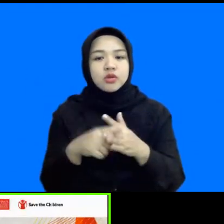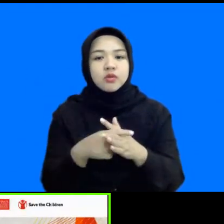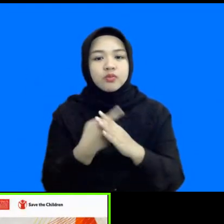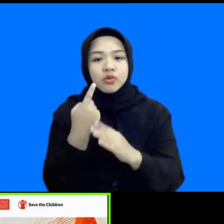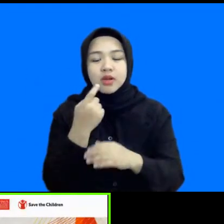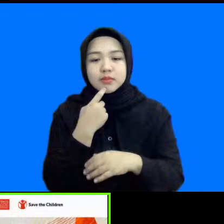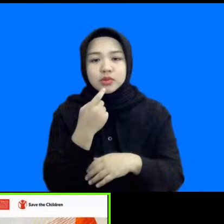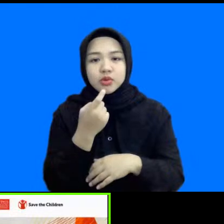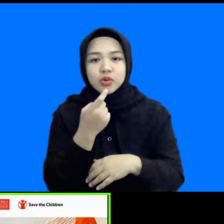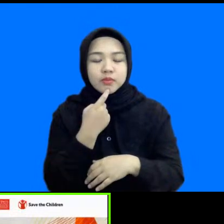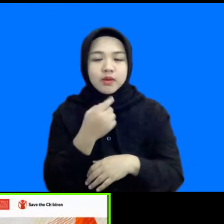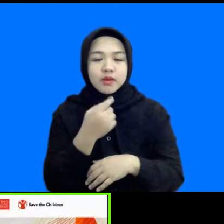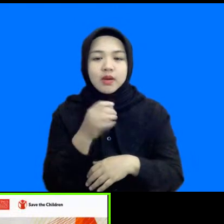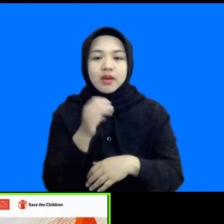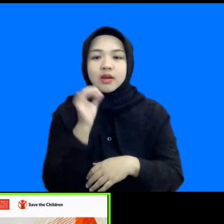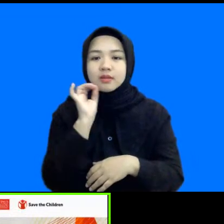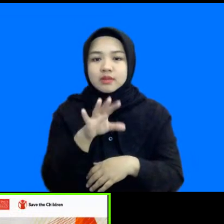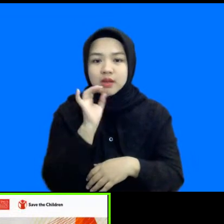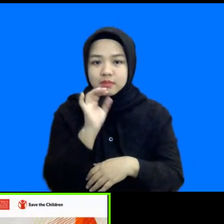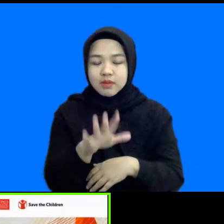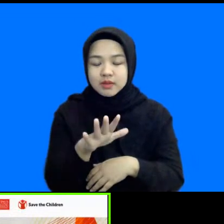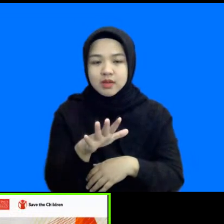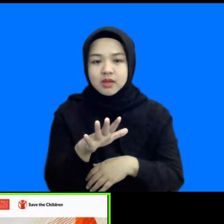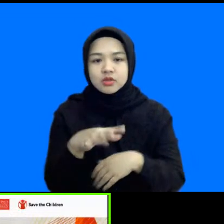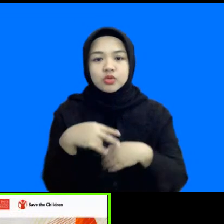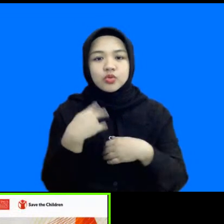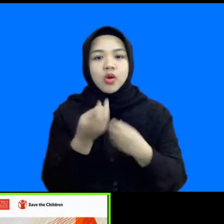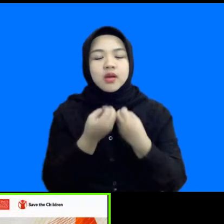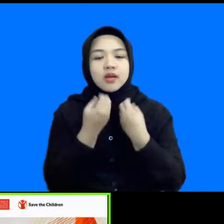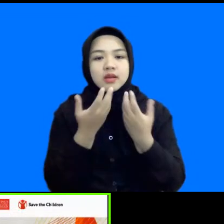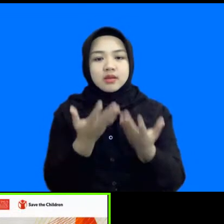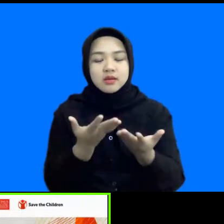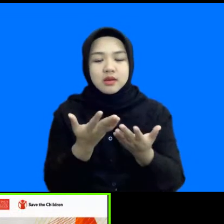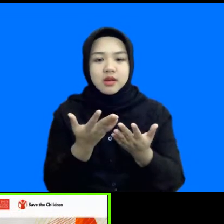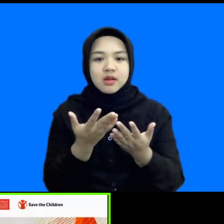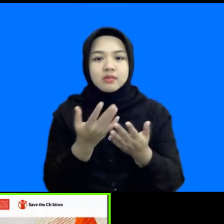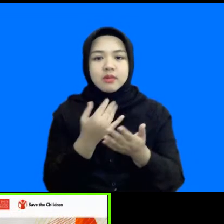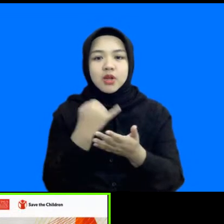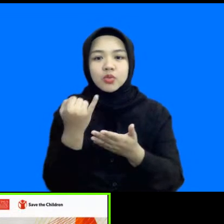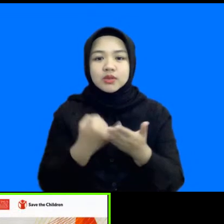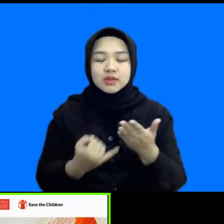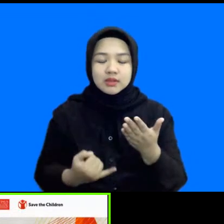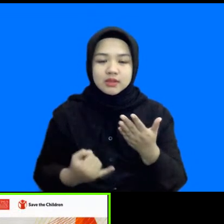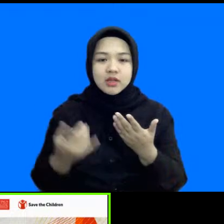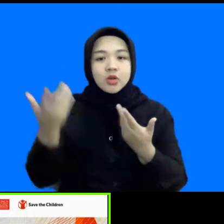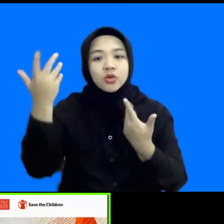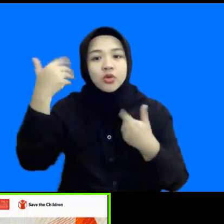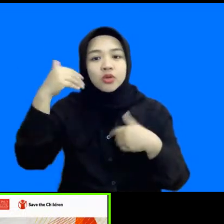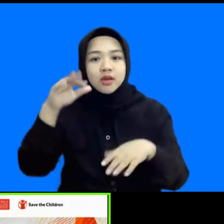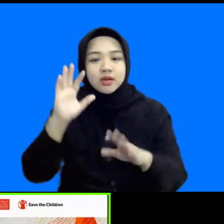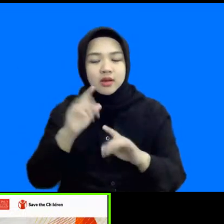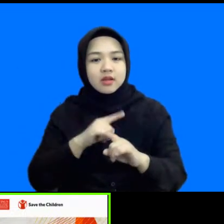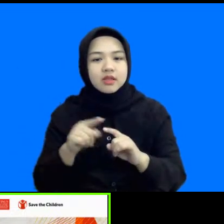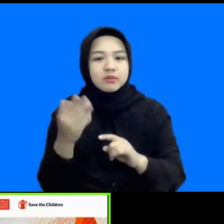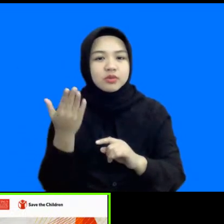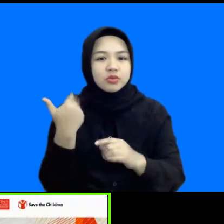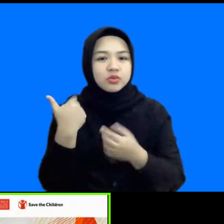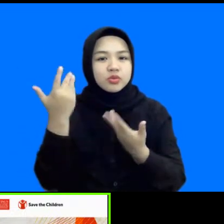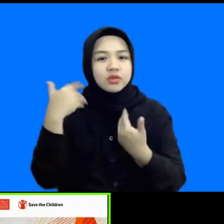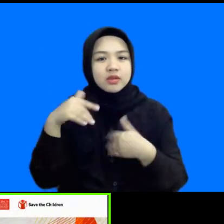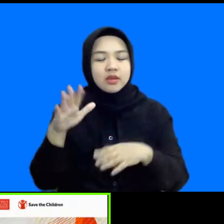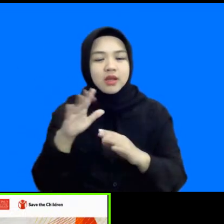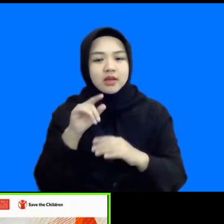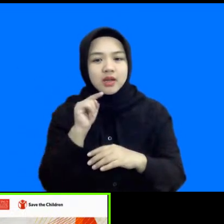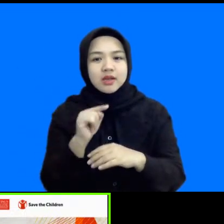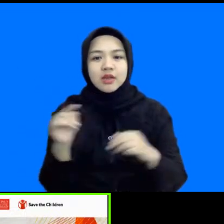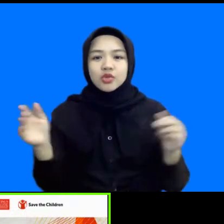nih menyampaikan suaranya melalui seni gitu ya, melalui tarian. Tapi waktu itu tariannya memang hanya